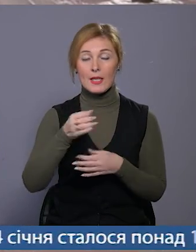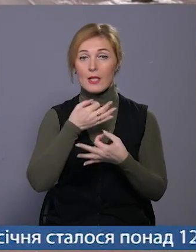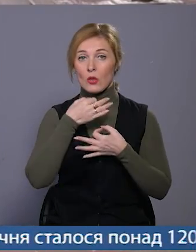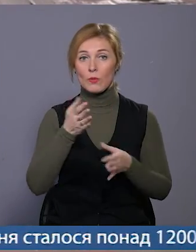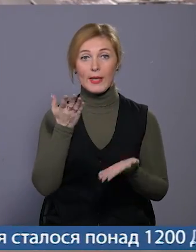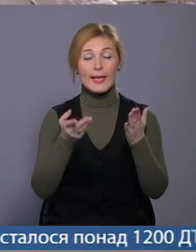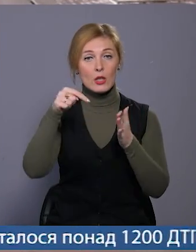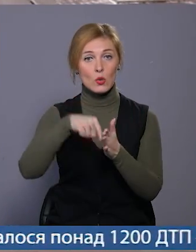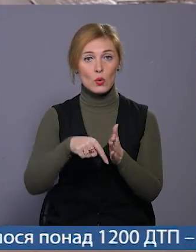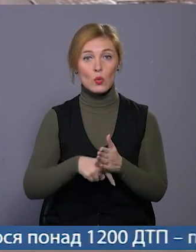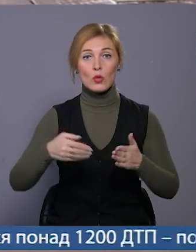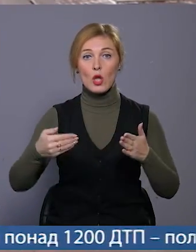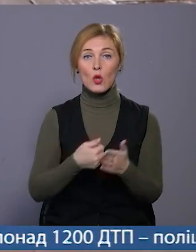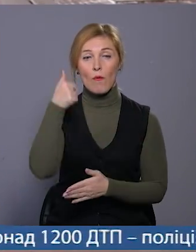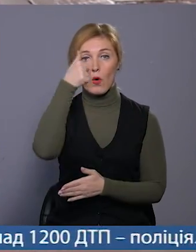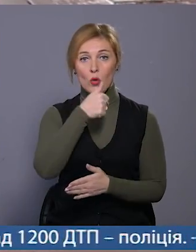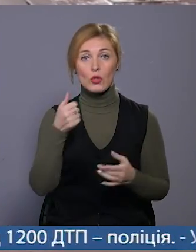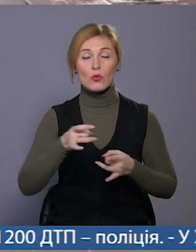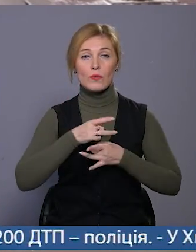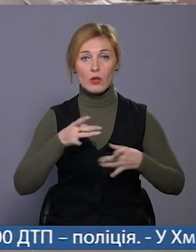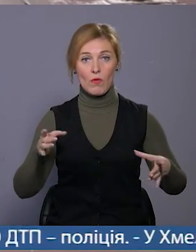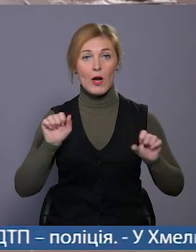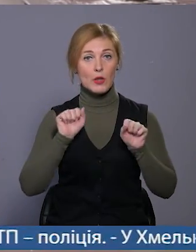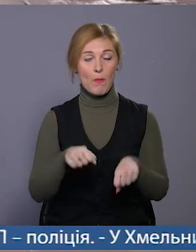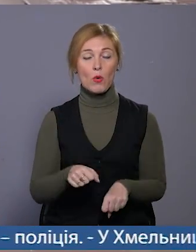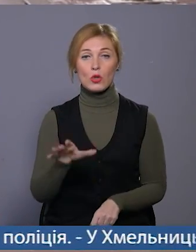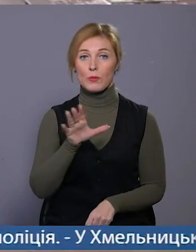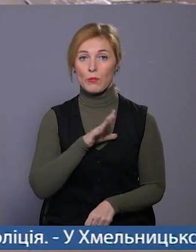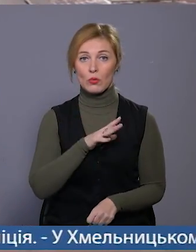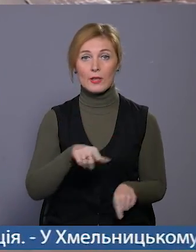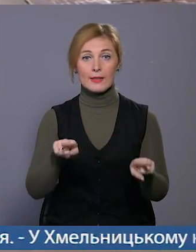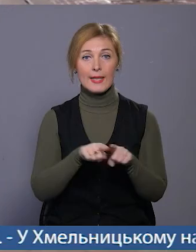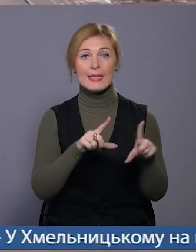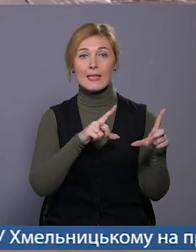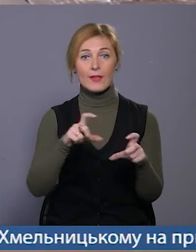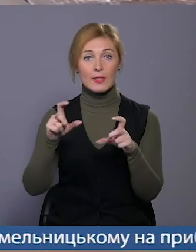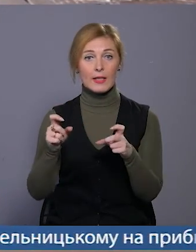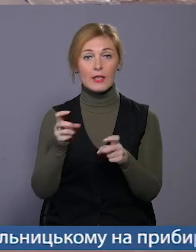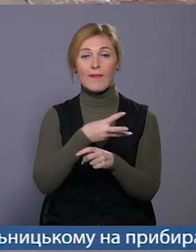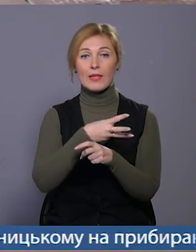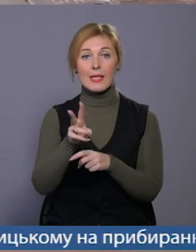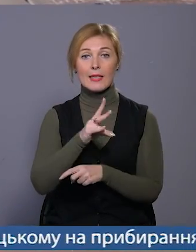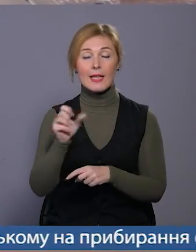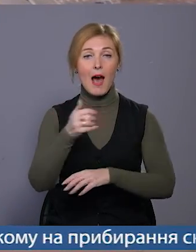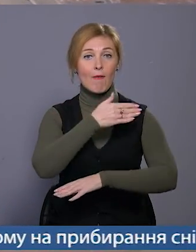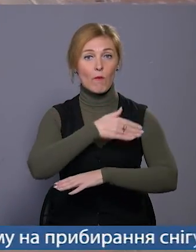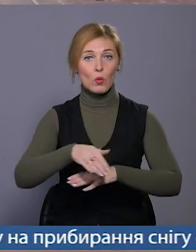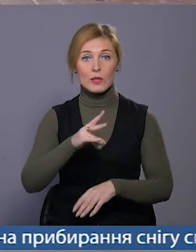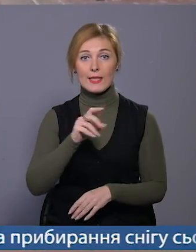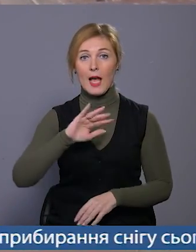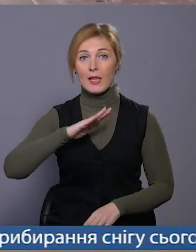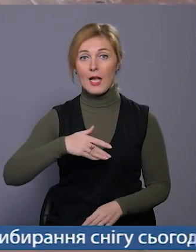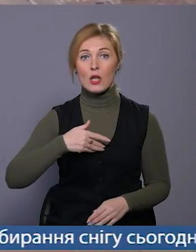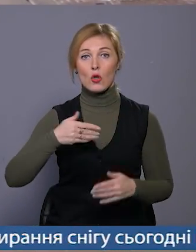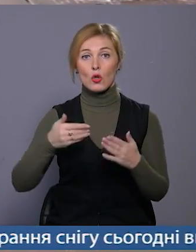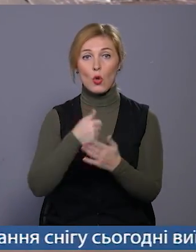стосуються новорічного святкування. Це можуть бути і світлини, які відзняті на вулиці, на нашому